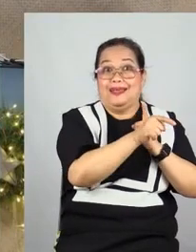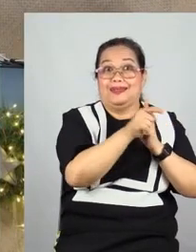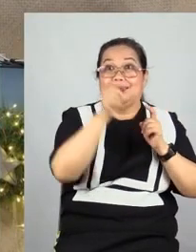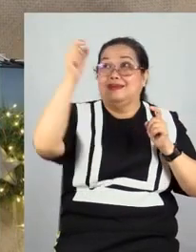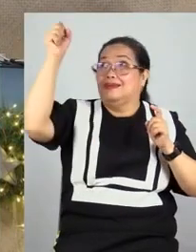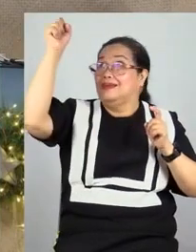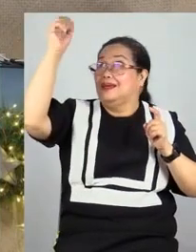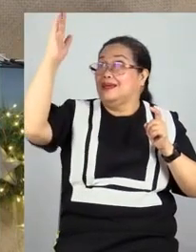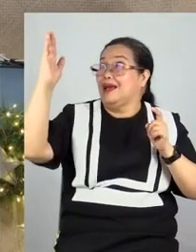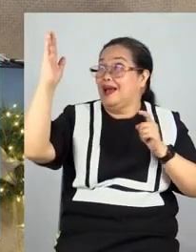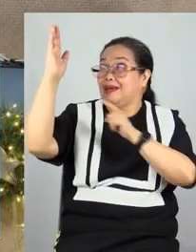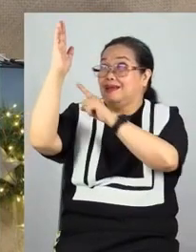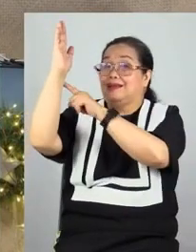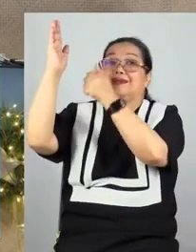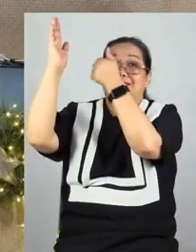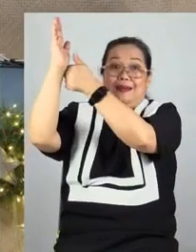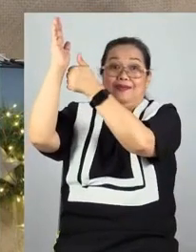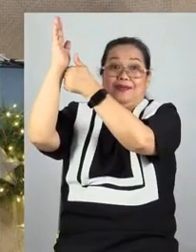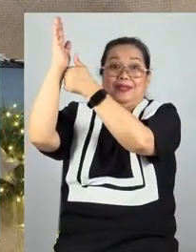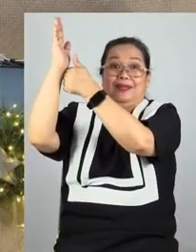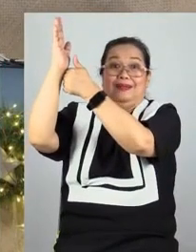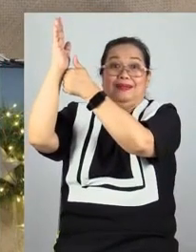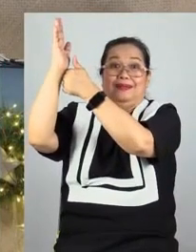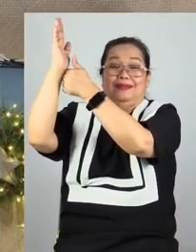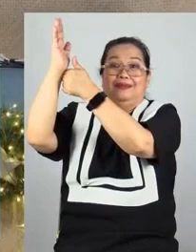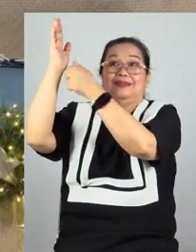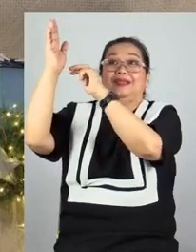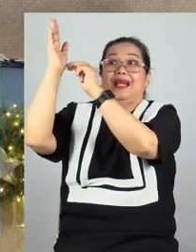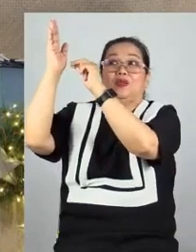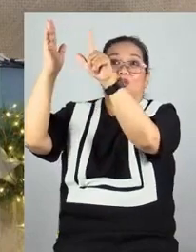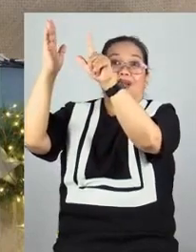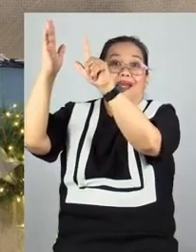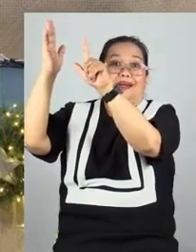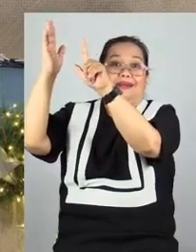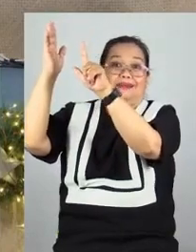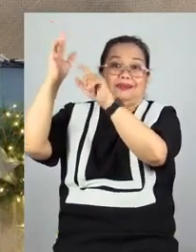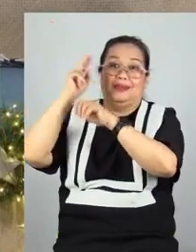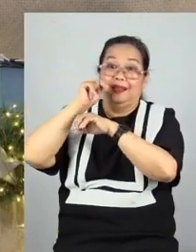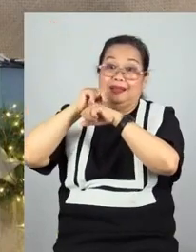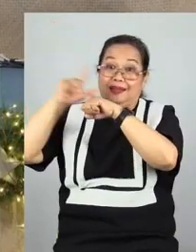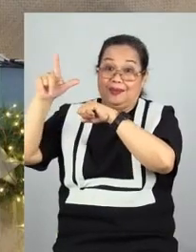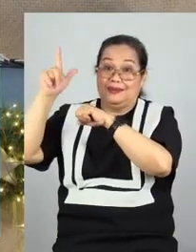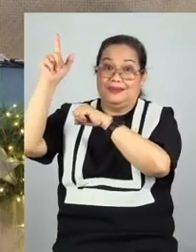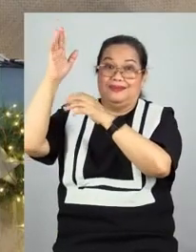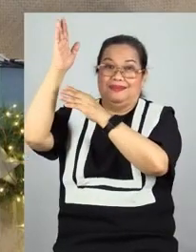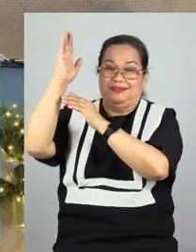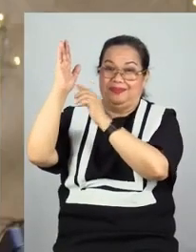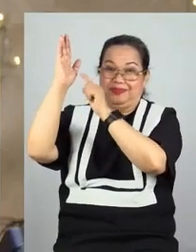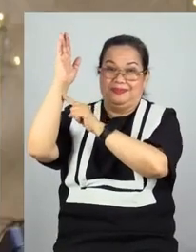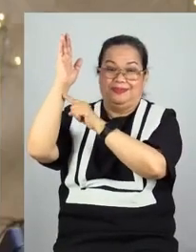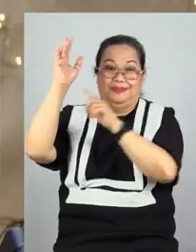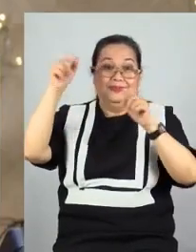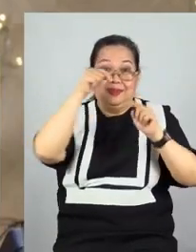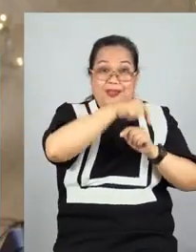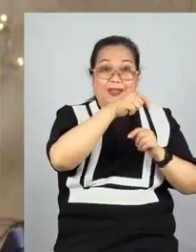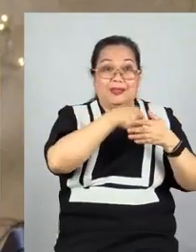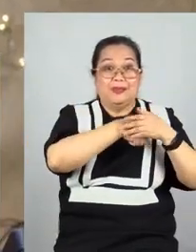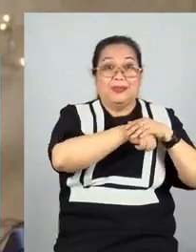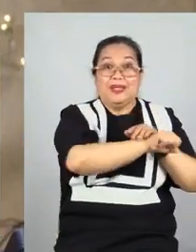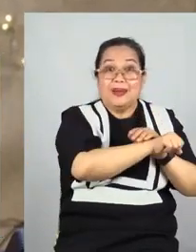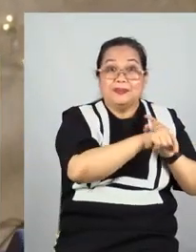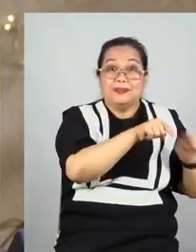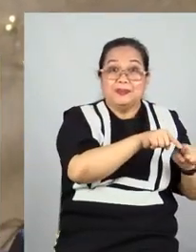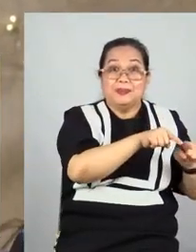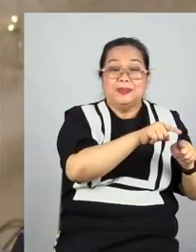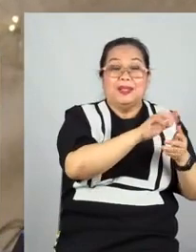No? Ganun po ang difference nun. Pero merong isang interesting twist maya-maya. No? Pero siya po ay Diyos.